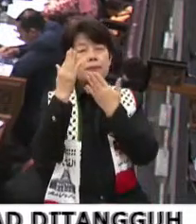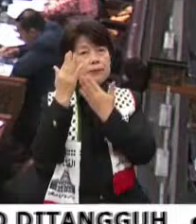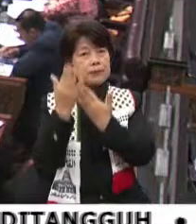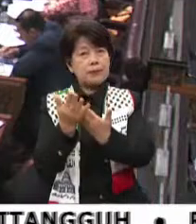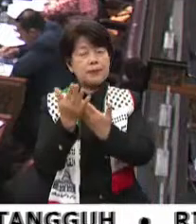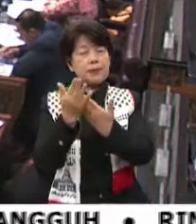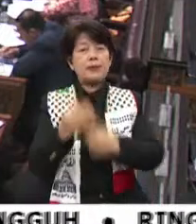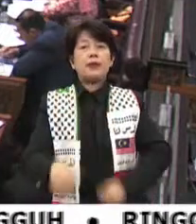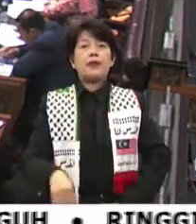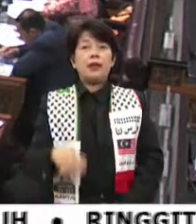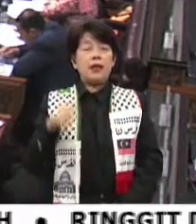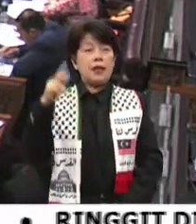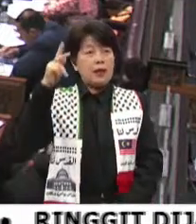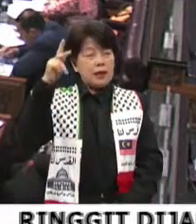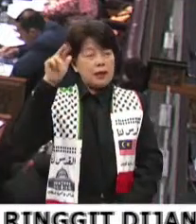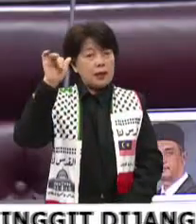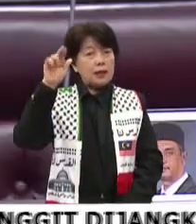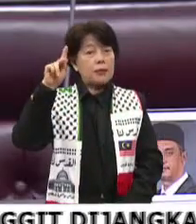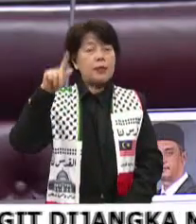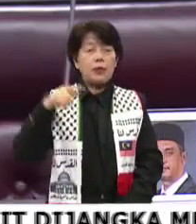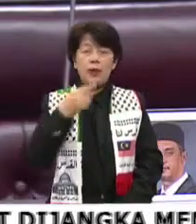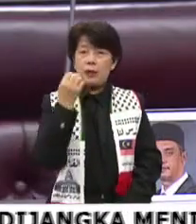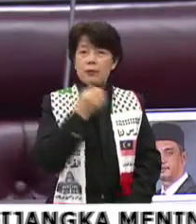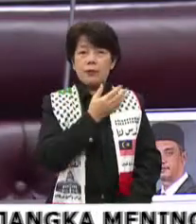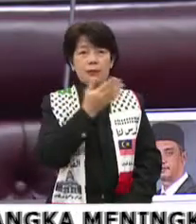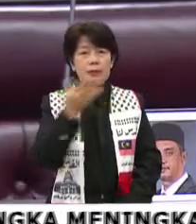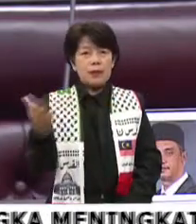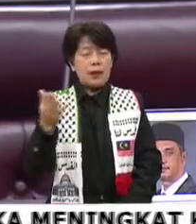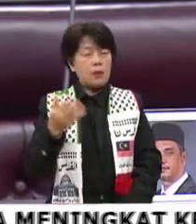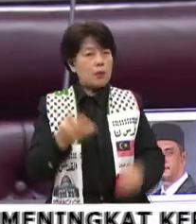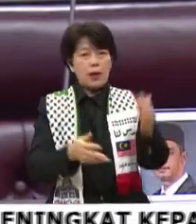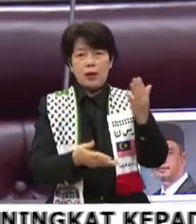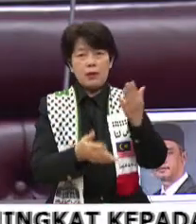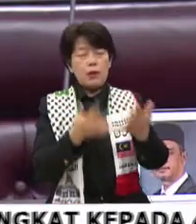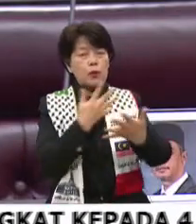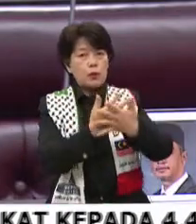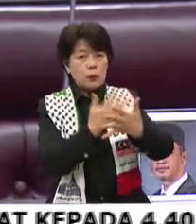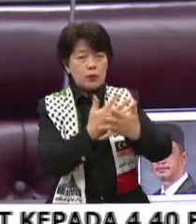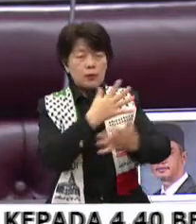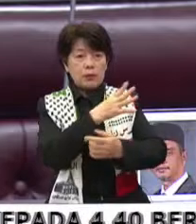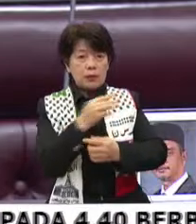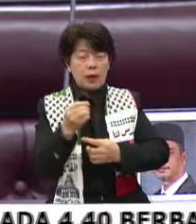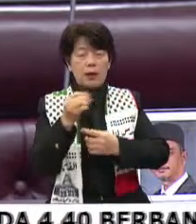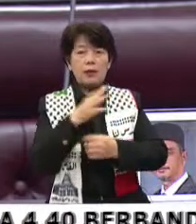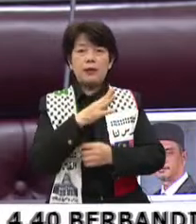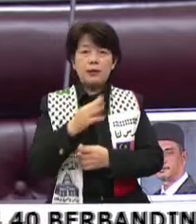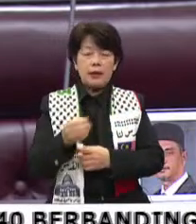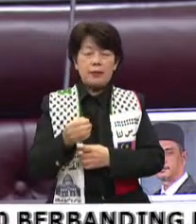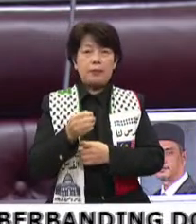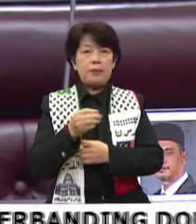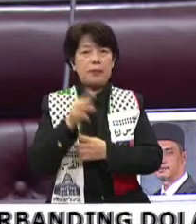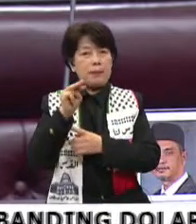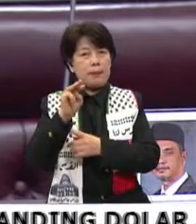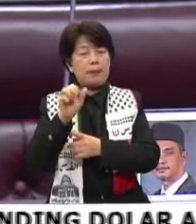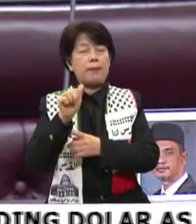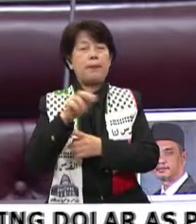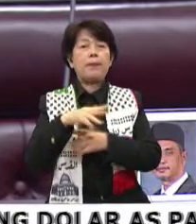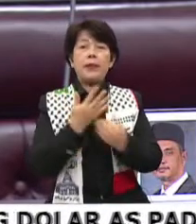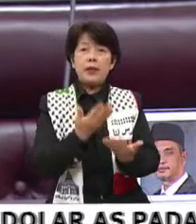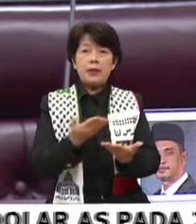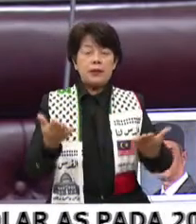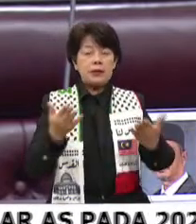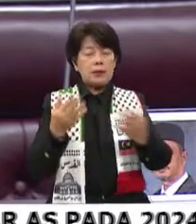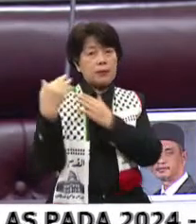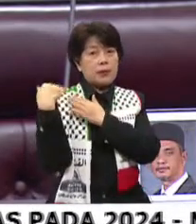itu yang di-pertua kerana ia bukan akta yang menghukum tetapi sekadar suruhanjaya bersifat mediasi saya tahu ni Sebab saya yang